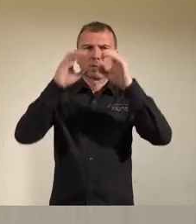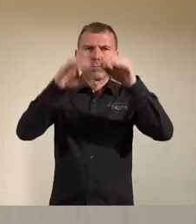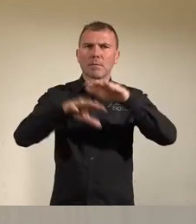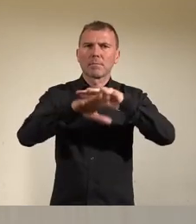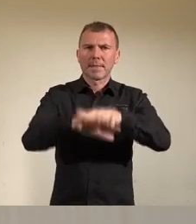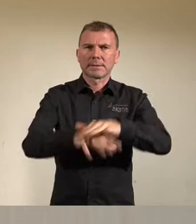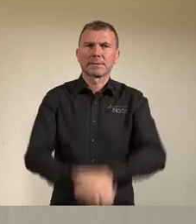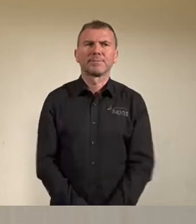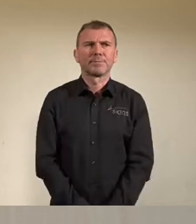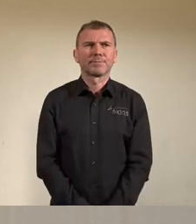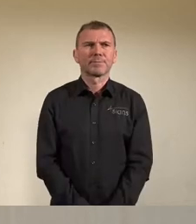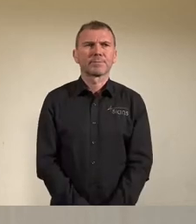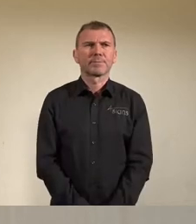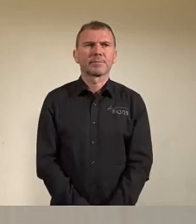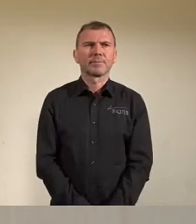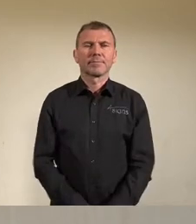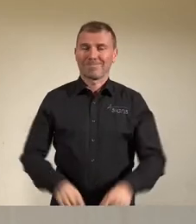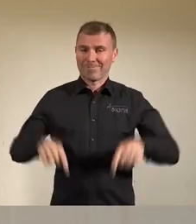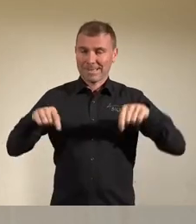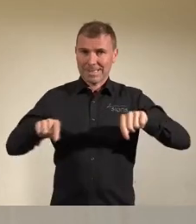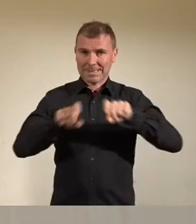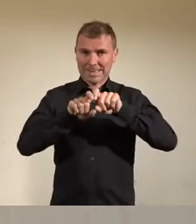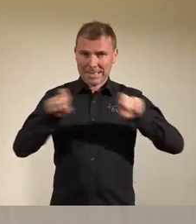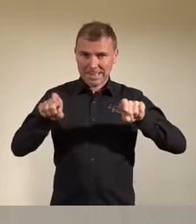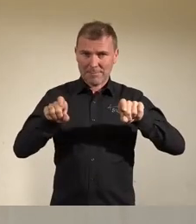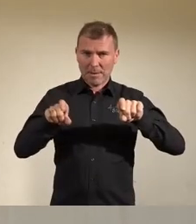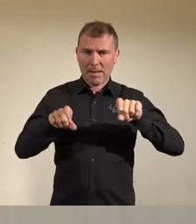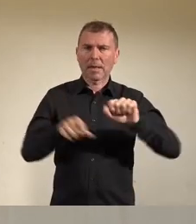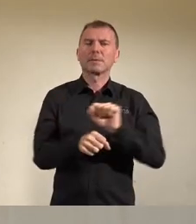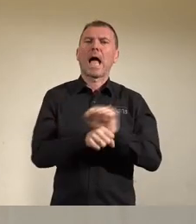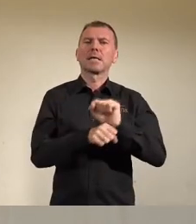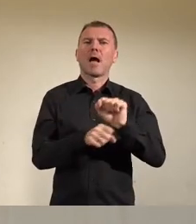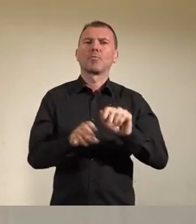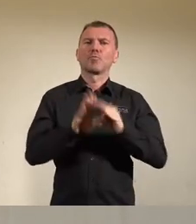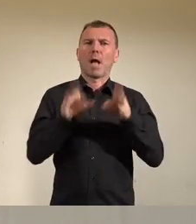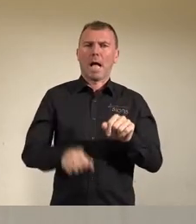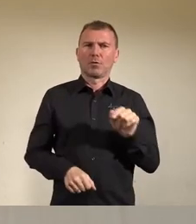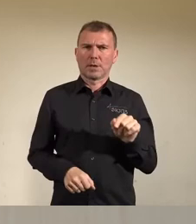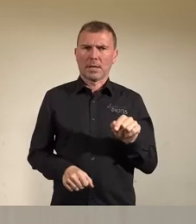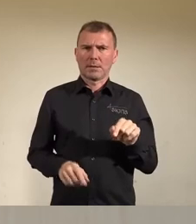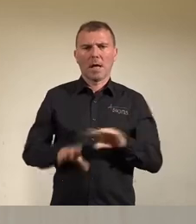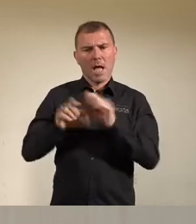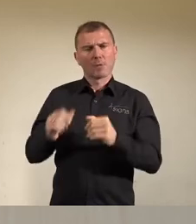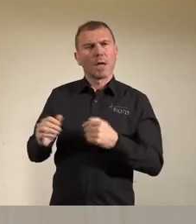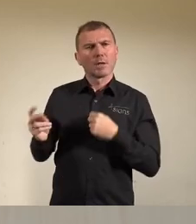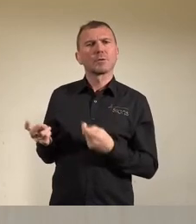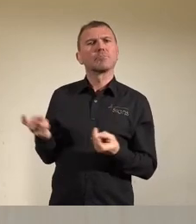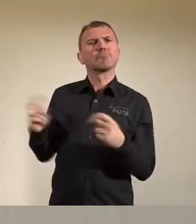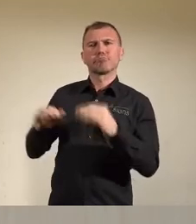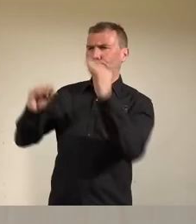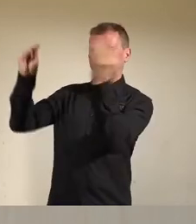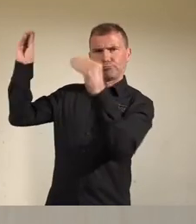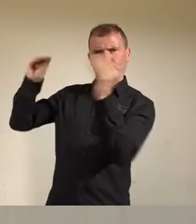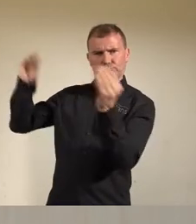Netz. Was wir jetzt behandeln, sind die Eingaben zum Haushalt. Also der Haushalt wird aufgestellt und